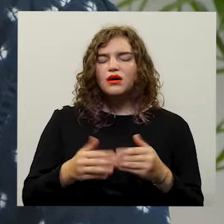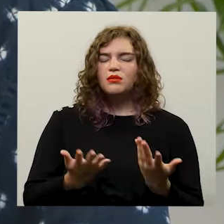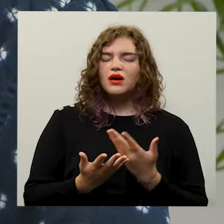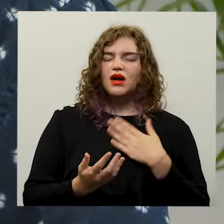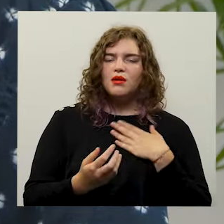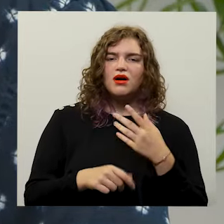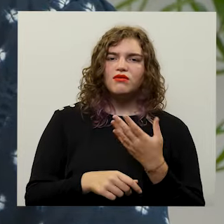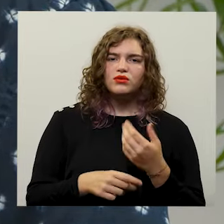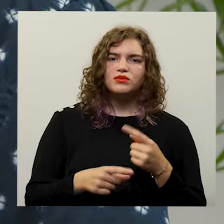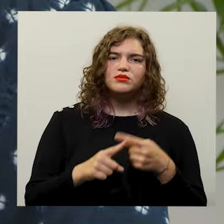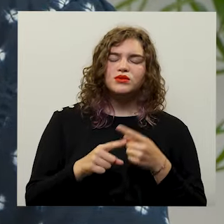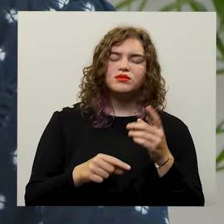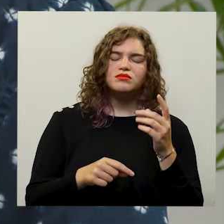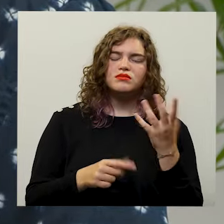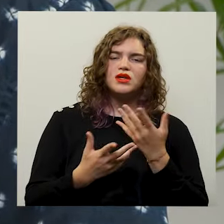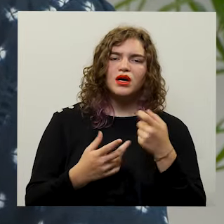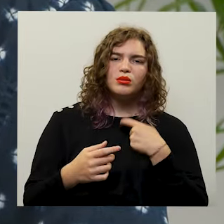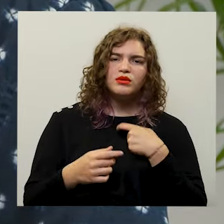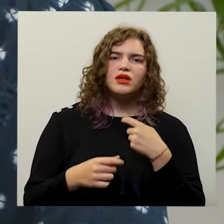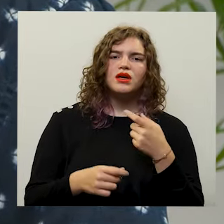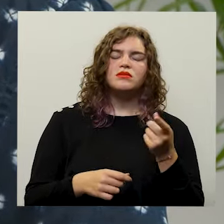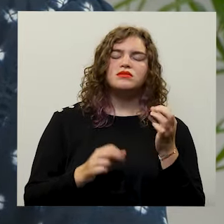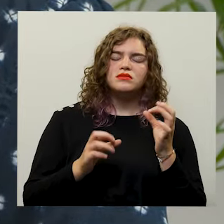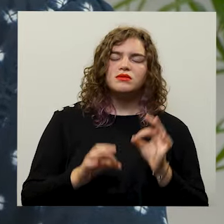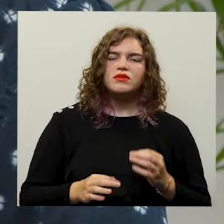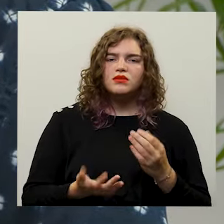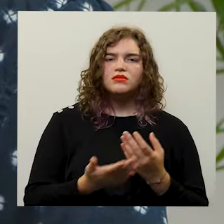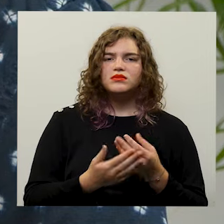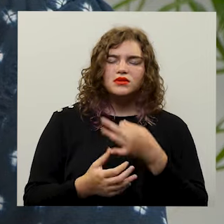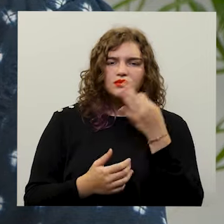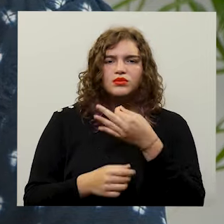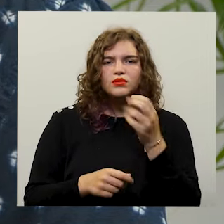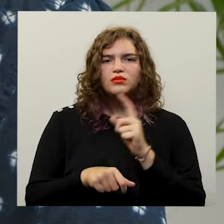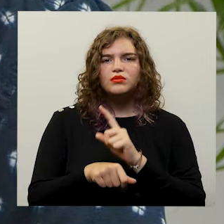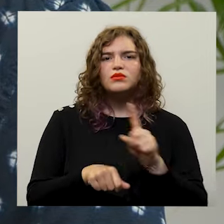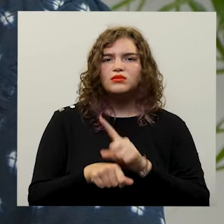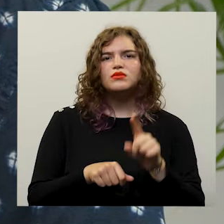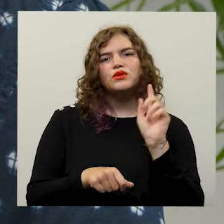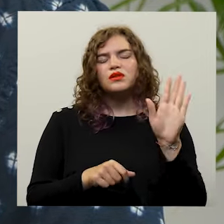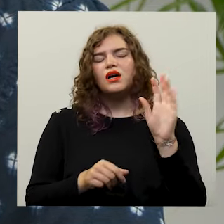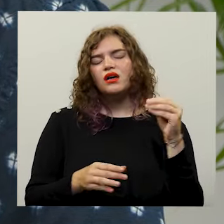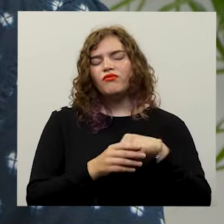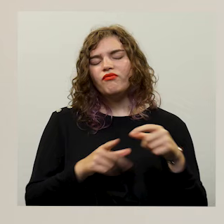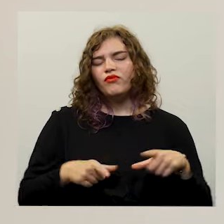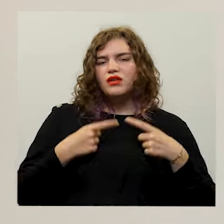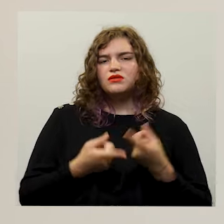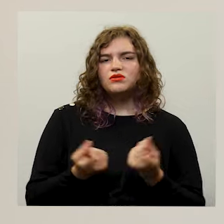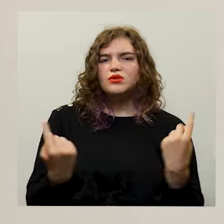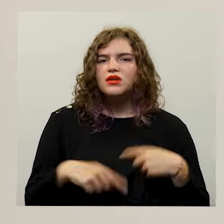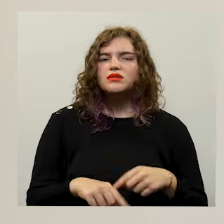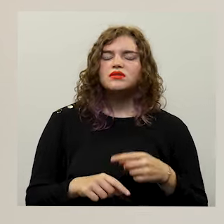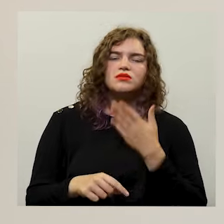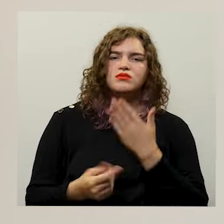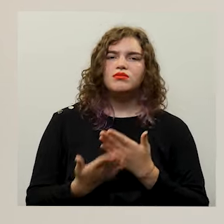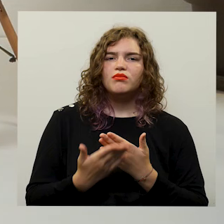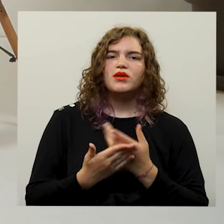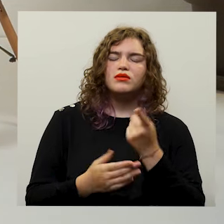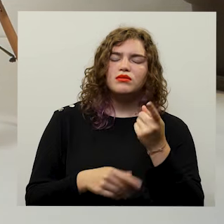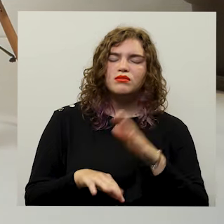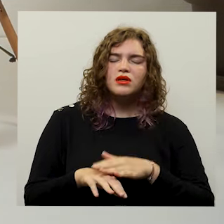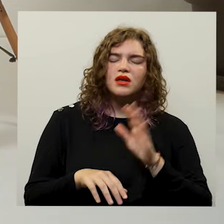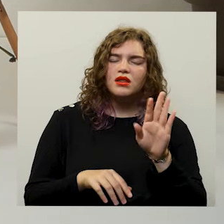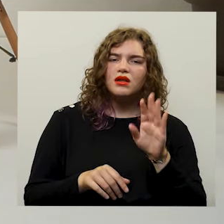am avut, Doamne, care puteam să îți mărturisim lucrările tale în viața noastră, Doamne. Îți mulțumim pentru mâna ta